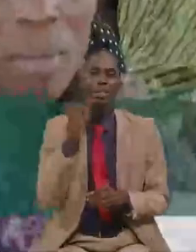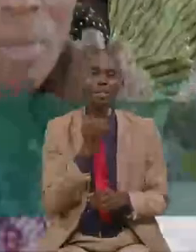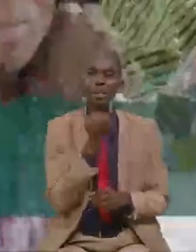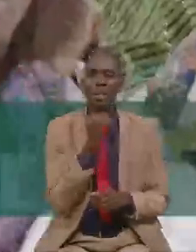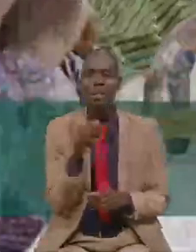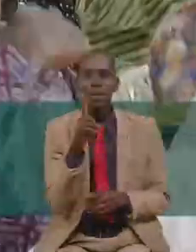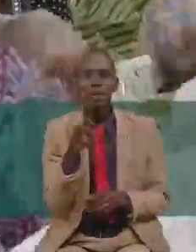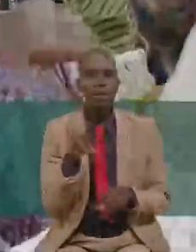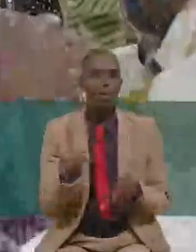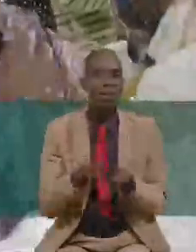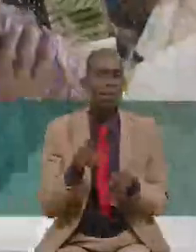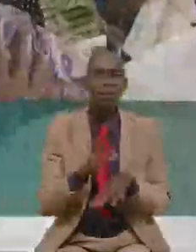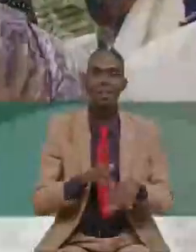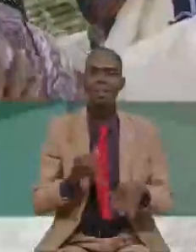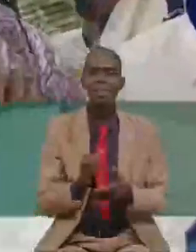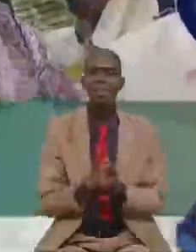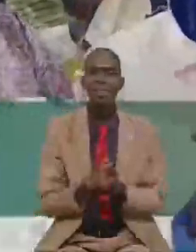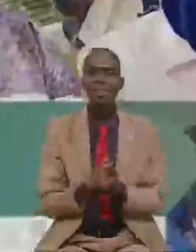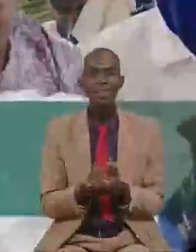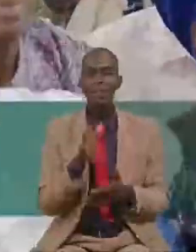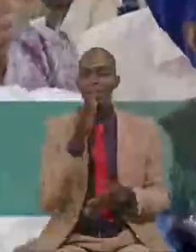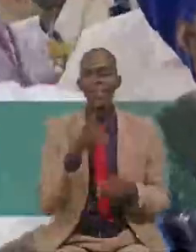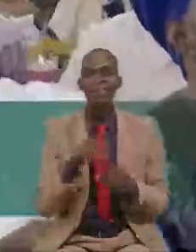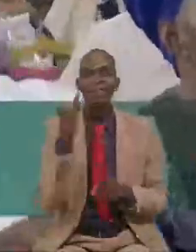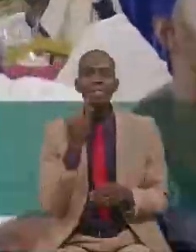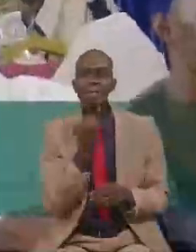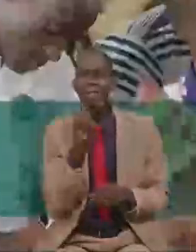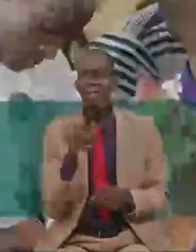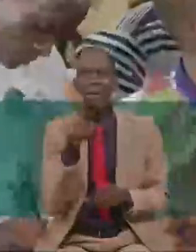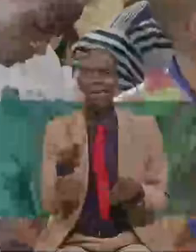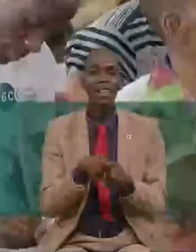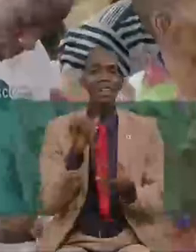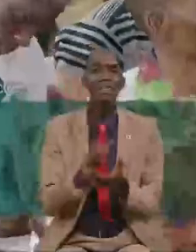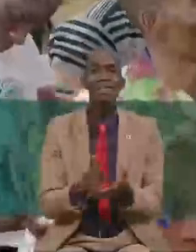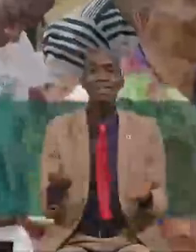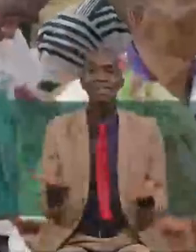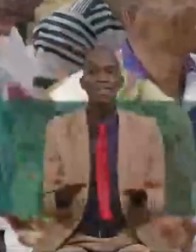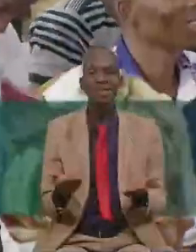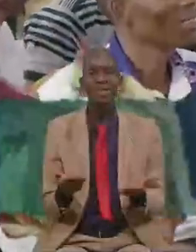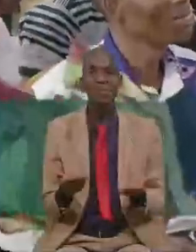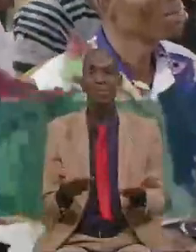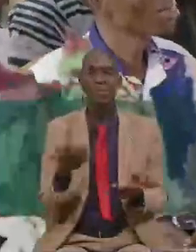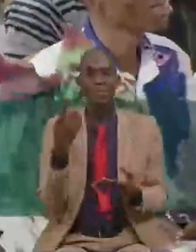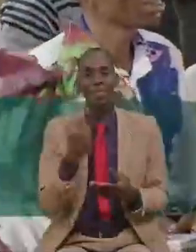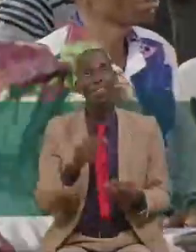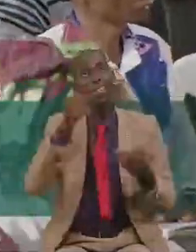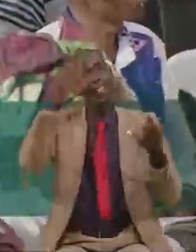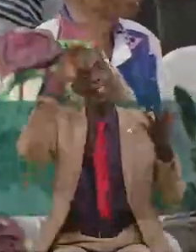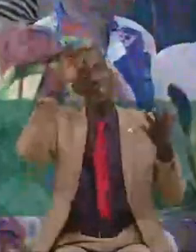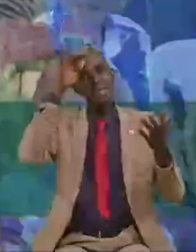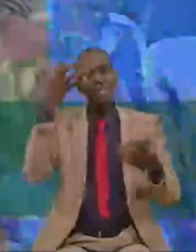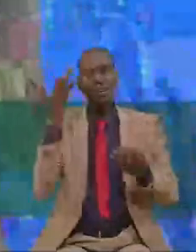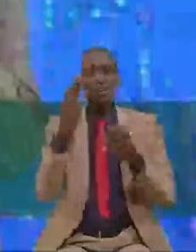est là? Maman d'Israël, est-ce que tu es là? Les attentes du